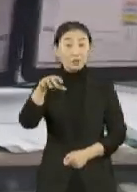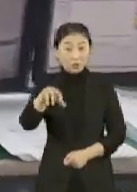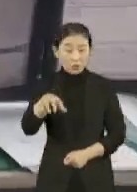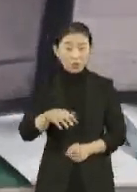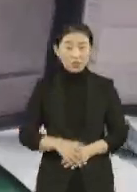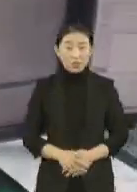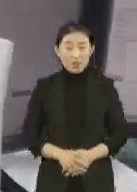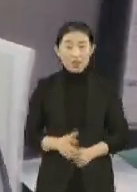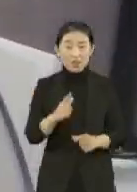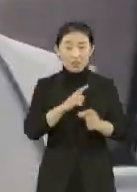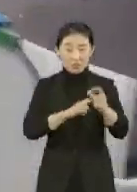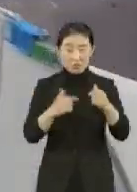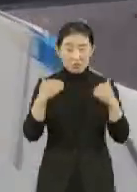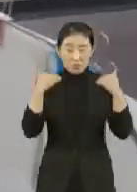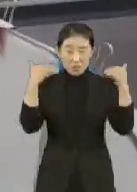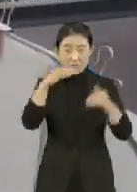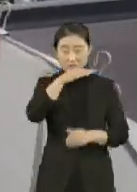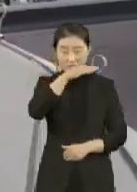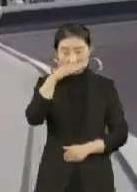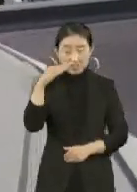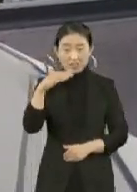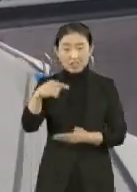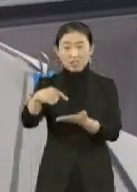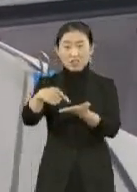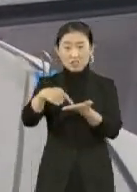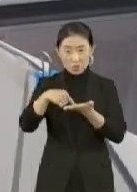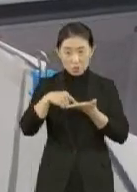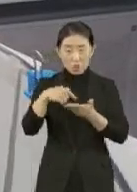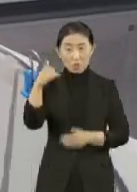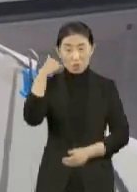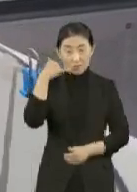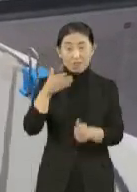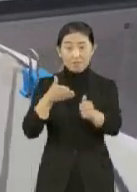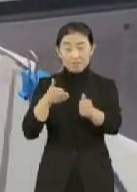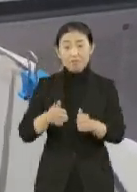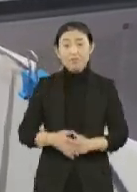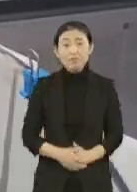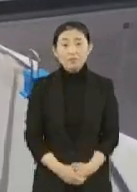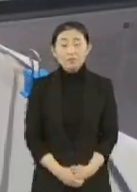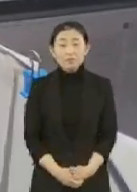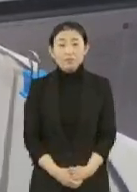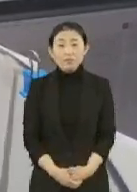종합상황실, 이제는 보다 성숙한 신고 문화가 필요할 때입니다. TJB 김철진입니다.